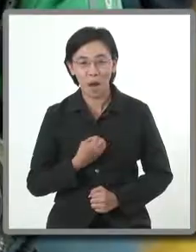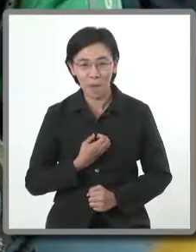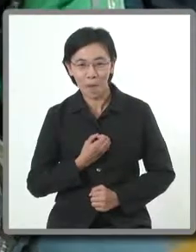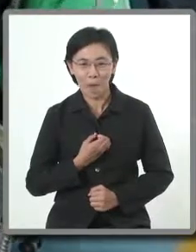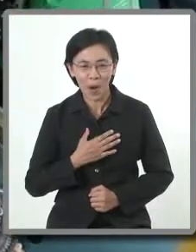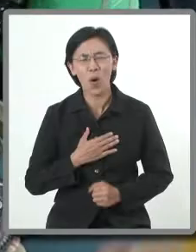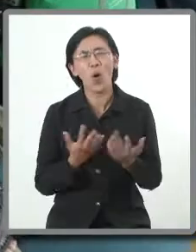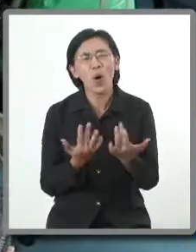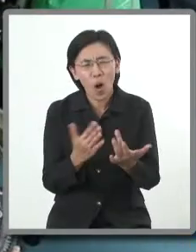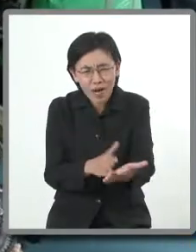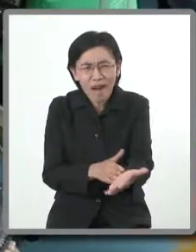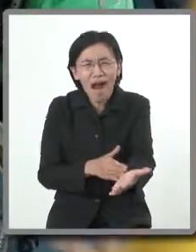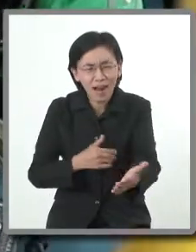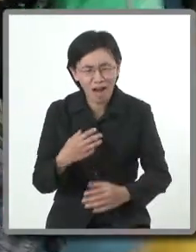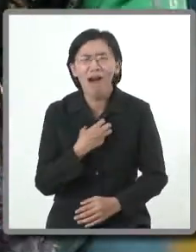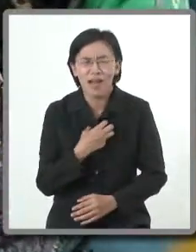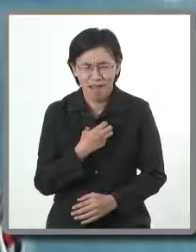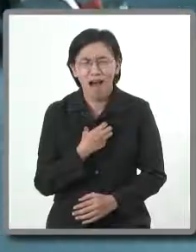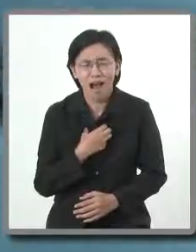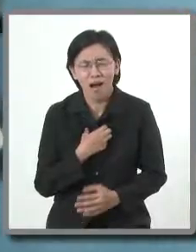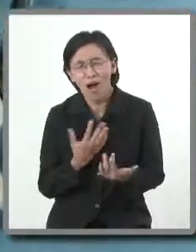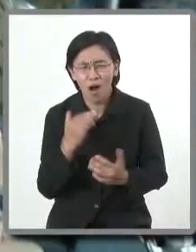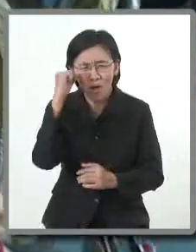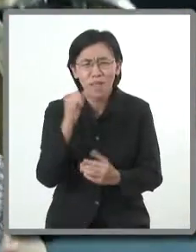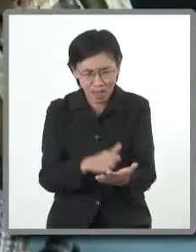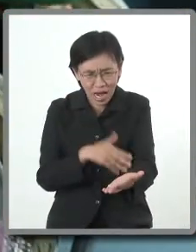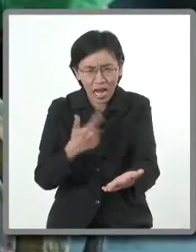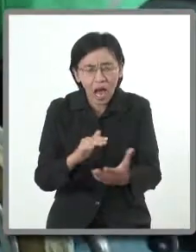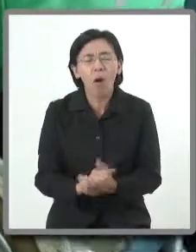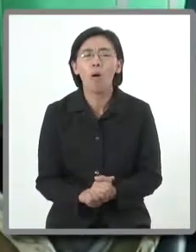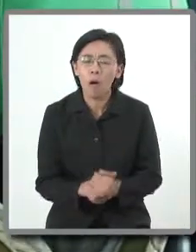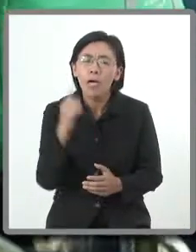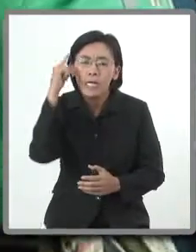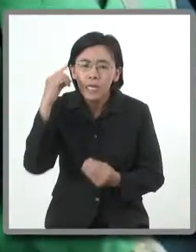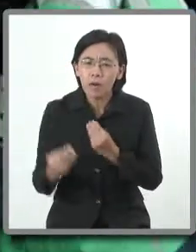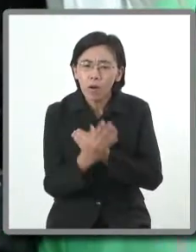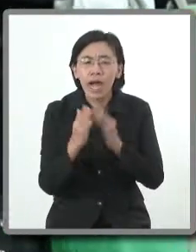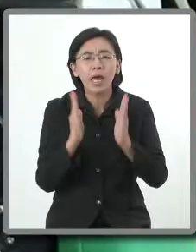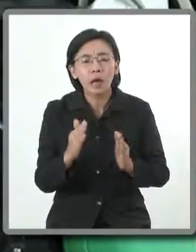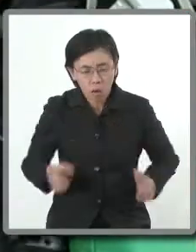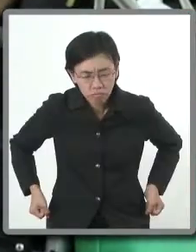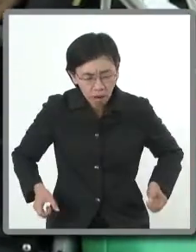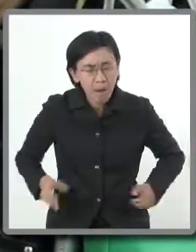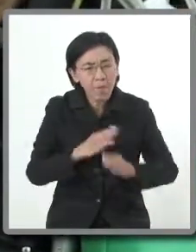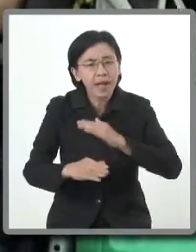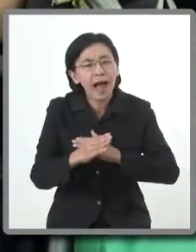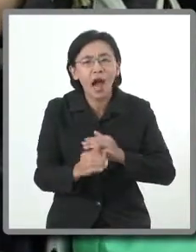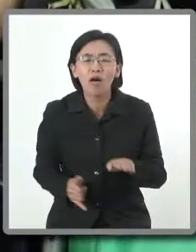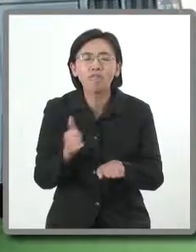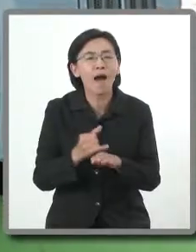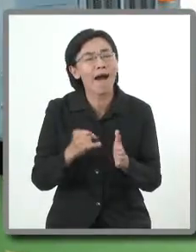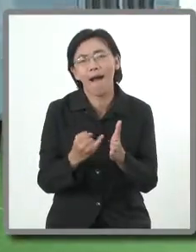ความรู้สึกว่ารอนานมากอยากให้มีแบบนี้ตั้งนานแล้วอย่างน้อยก็เป็นทางเลือกหนึ่งที่มนุษย์ล้อสามารถเดินทางได้ง่ายขึ้น